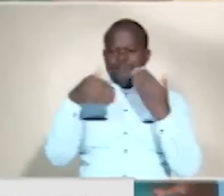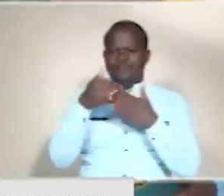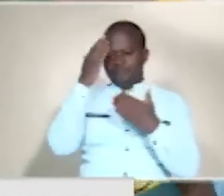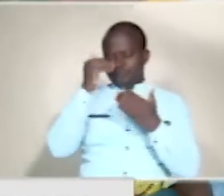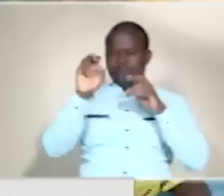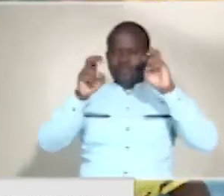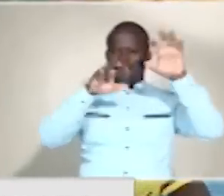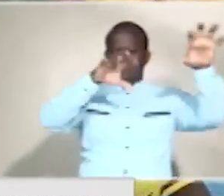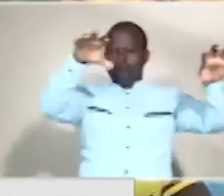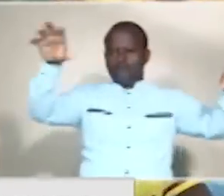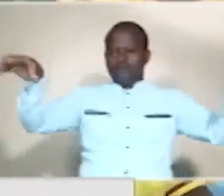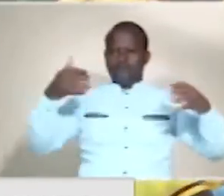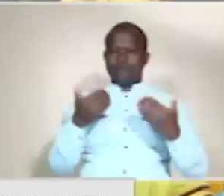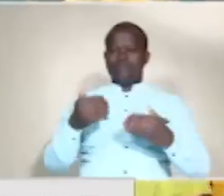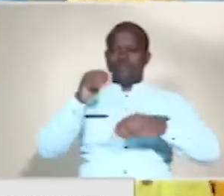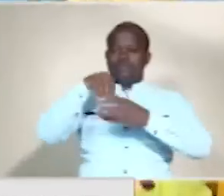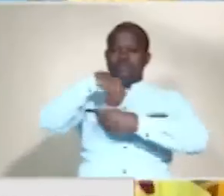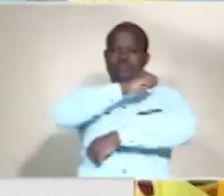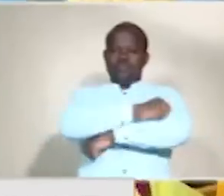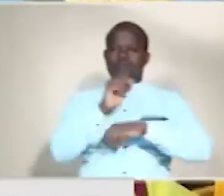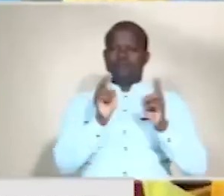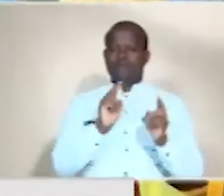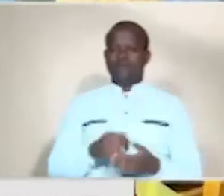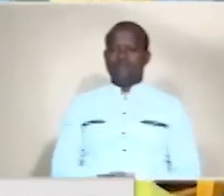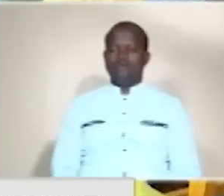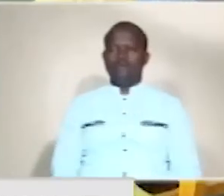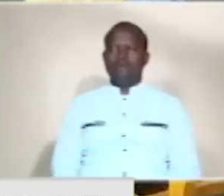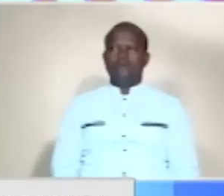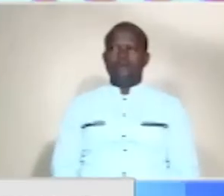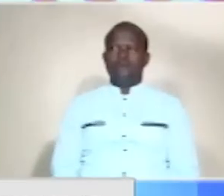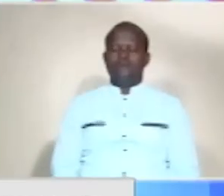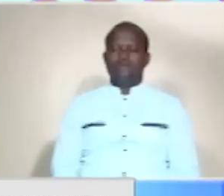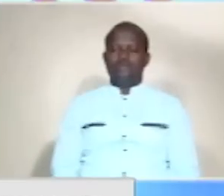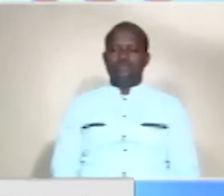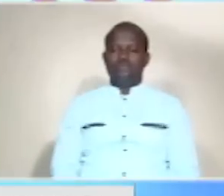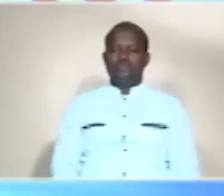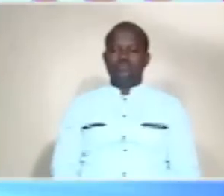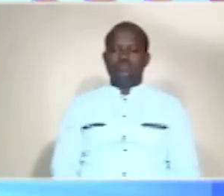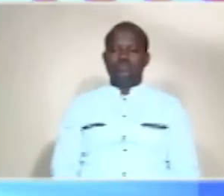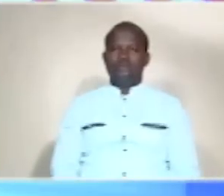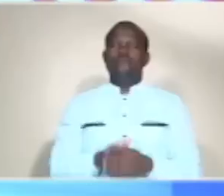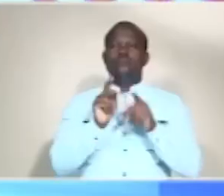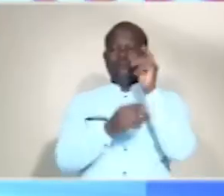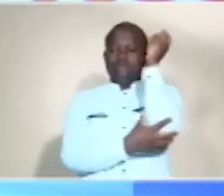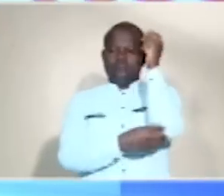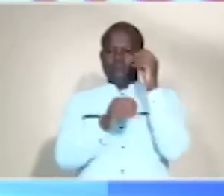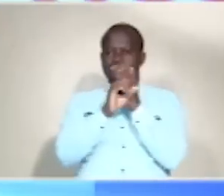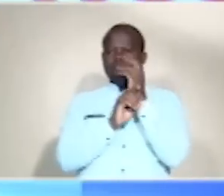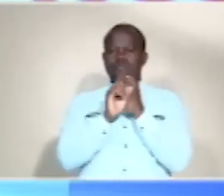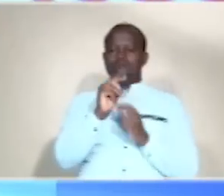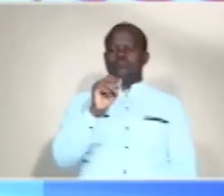na hamwe abana bajya mu mashuri asanzwe. John Bicampaka, Televiziyo Rwanda, Ikirehe. naho abaturage batishoboye mu karere